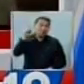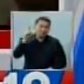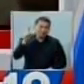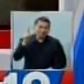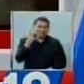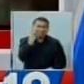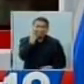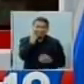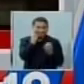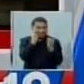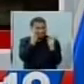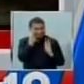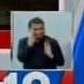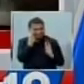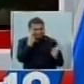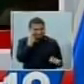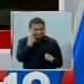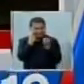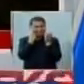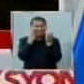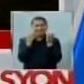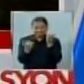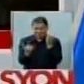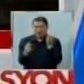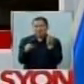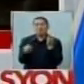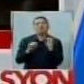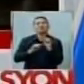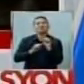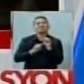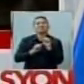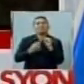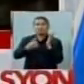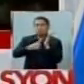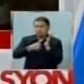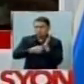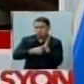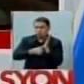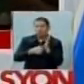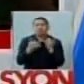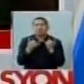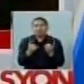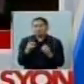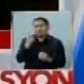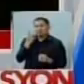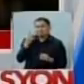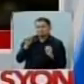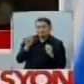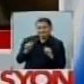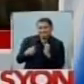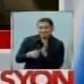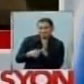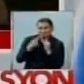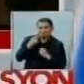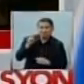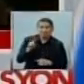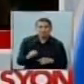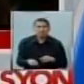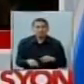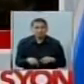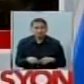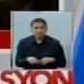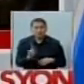umaga. Ngayon, ito may hawak na niya yung balota niya ni Lolo. At mukhang makakaboto na. La kayo po. Ano oras kayo dito? Ha?